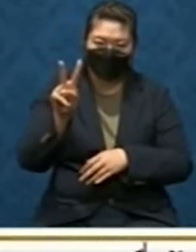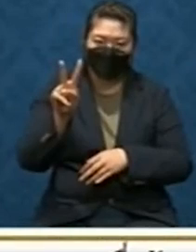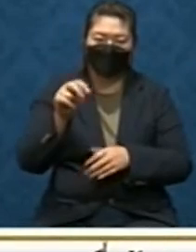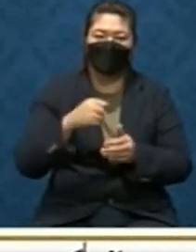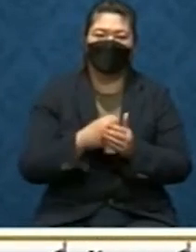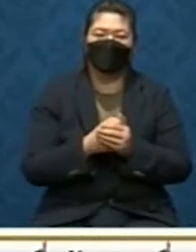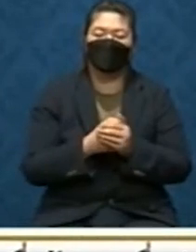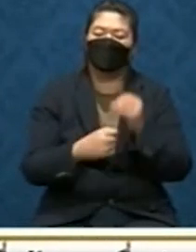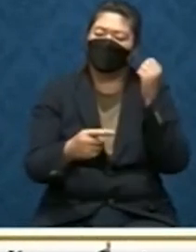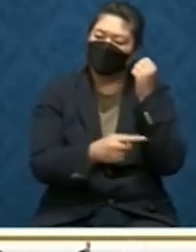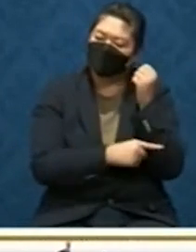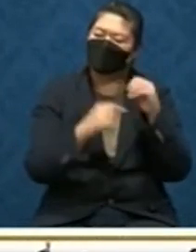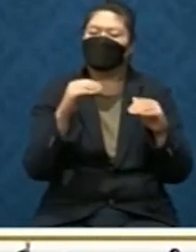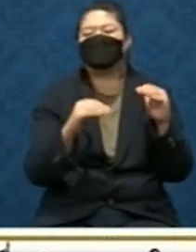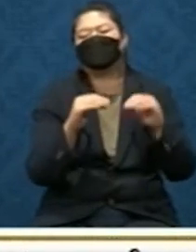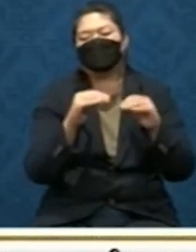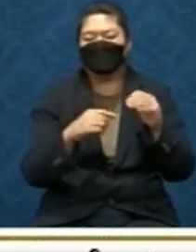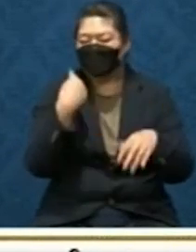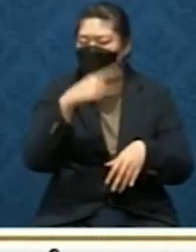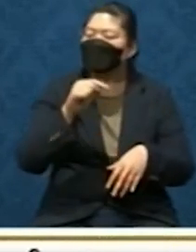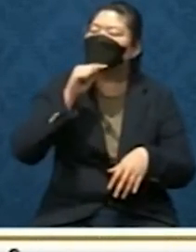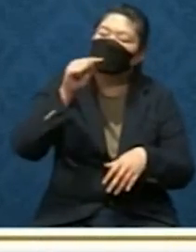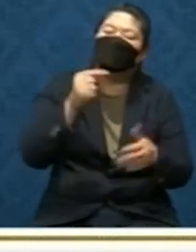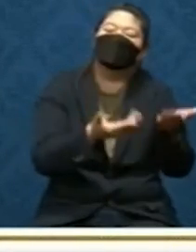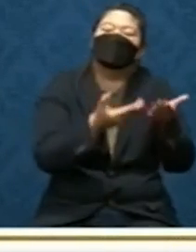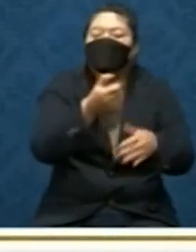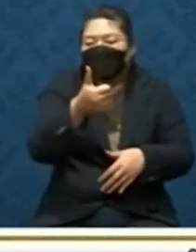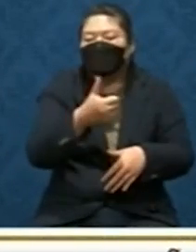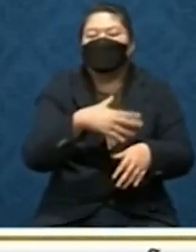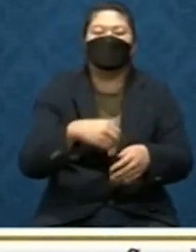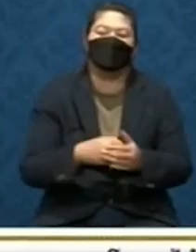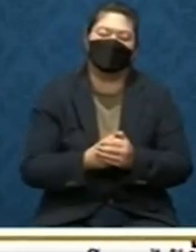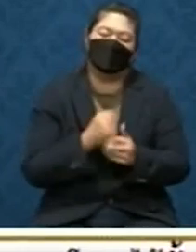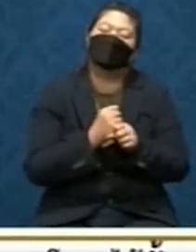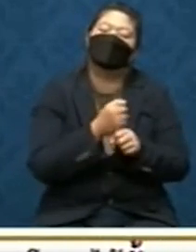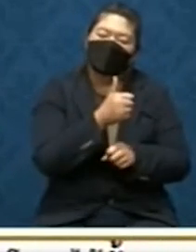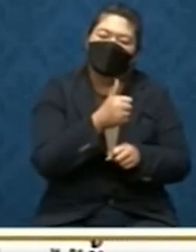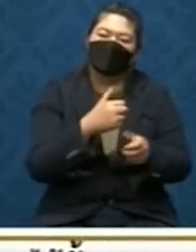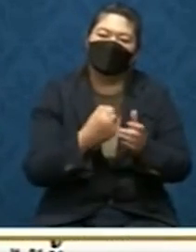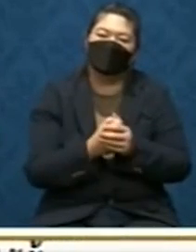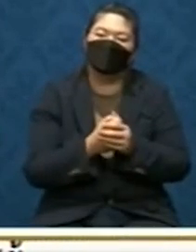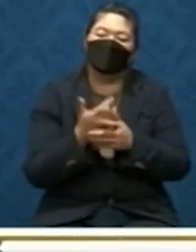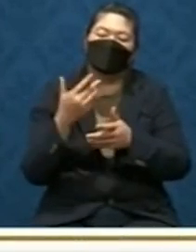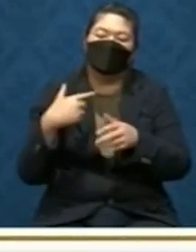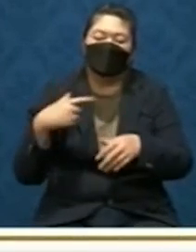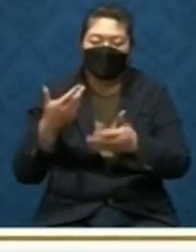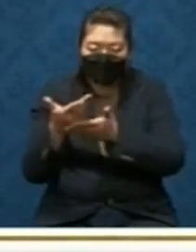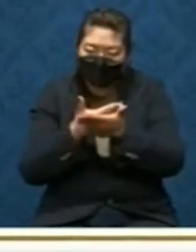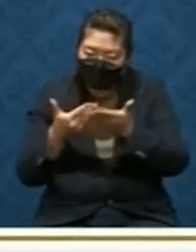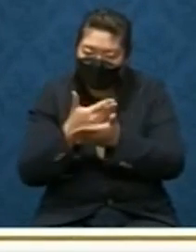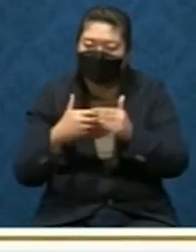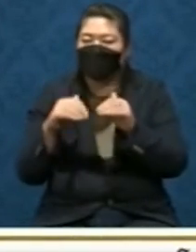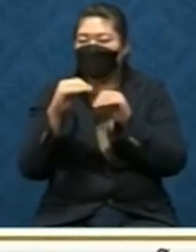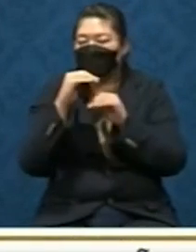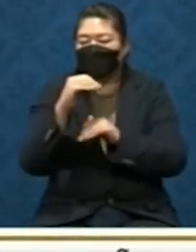โทษไม่ได้สัดส่วนที่ใครจะฟ้องร้องก็ได้ที่ขอบเขตในการพิจารณาเกิดเหตุการตั้งคำถาม